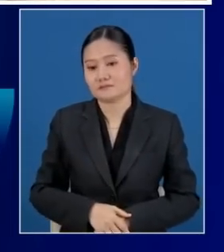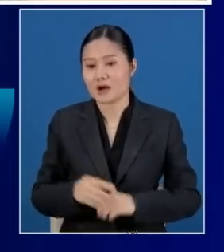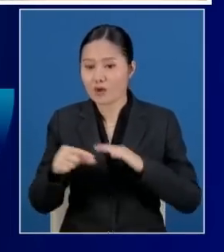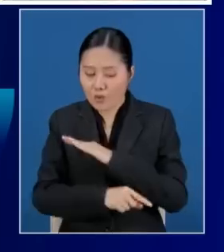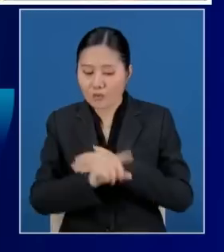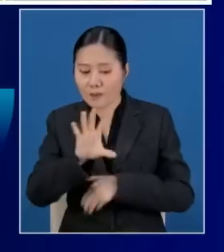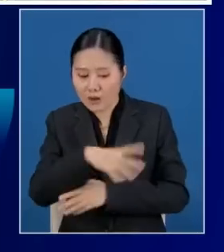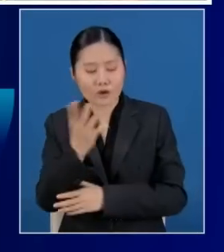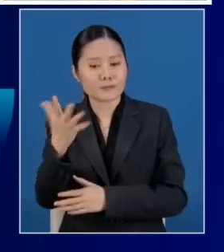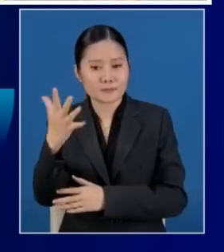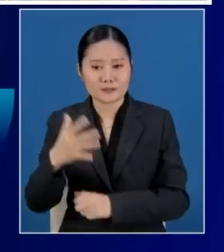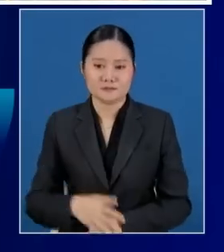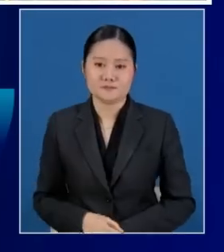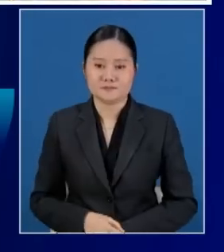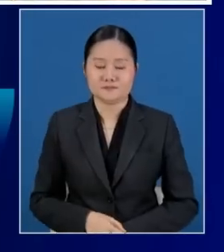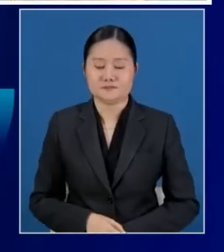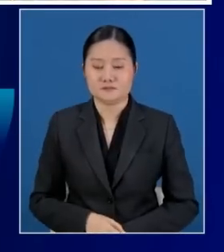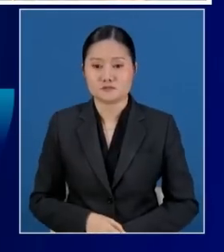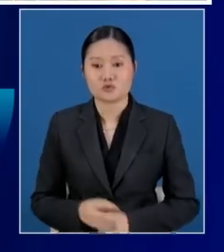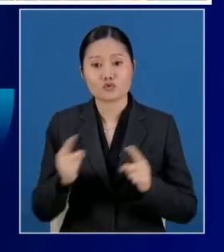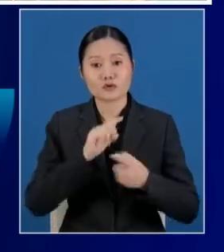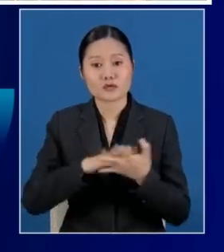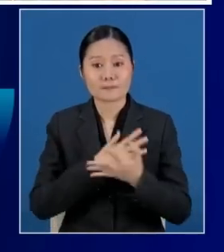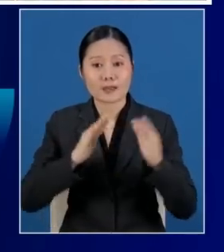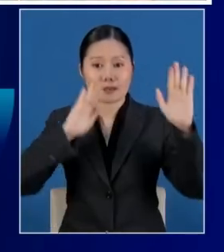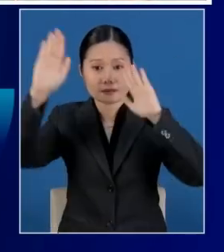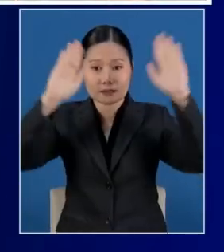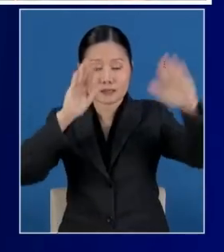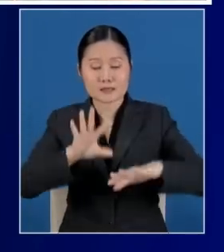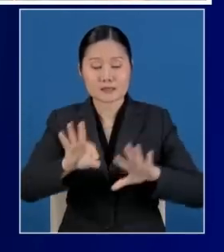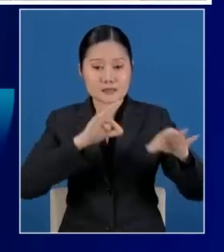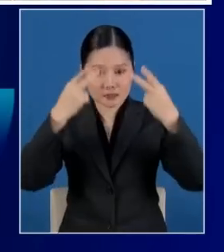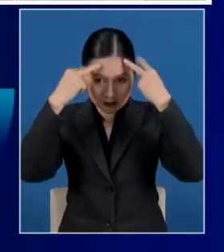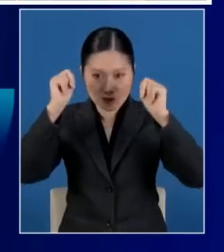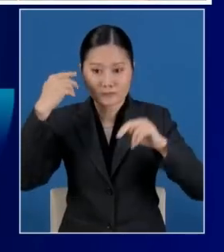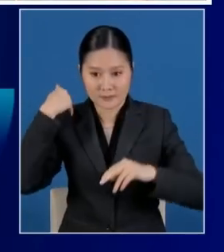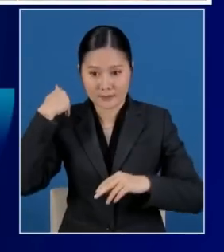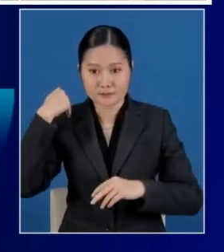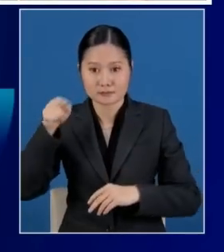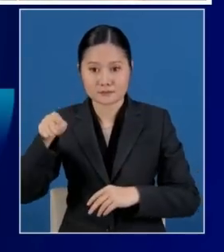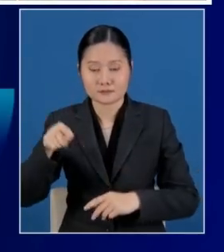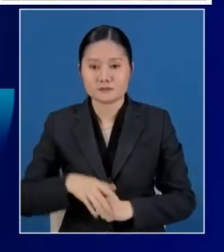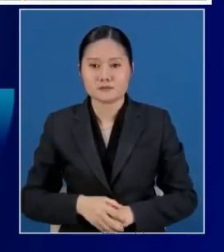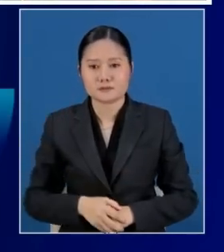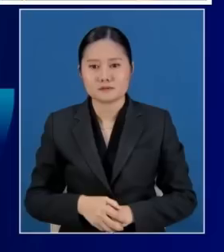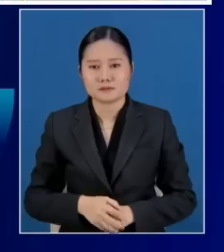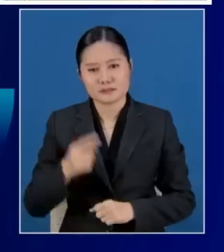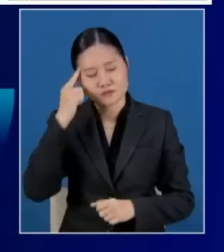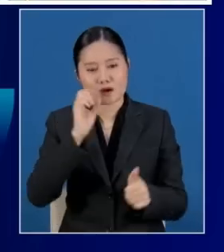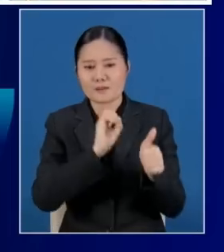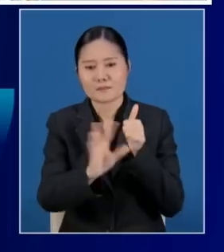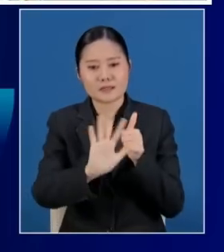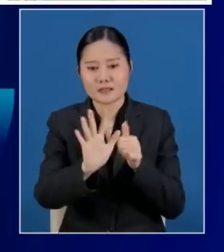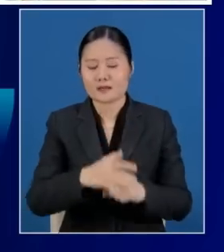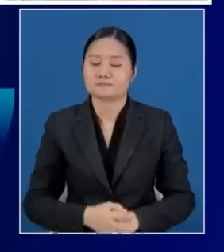ไม่มีครับ มีคุยเกี่ยวกับเรื่องทิศทางแนวทางการโหวตนายกแบบนี้บ้างไหม ไม่แนะนำให้เขาเป็นงูเห่